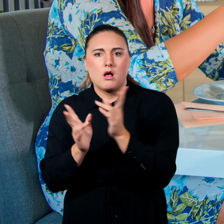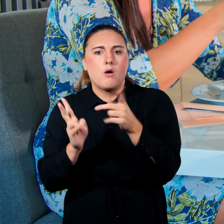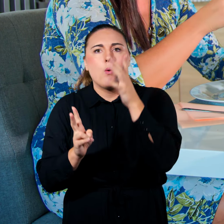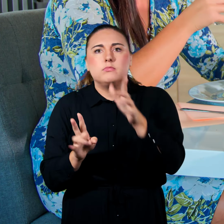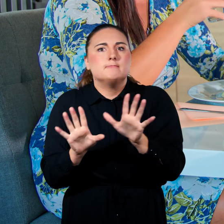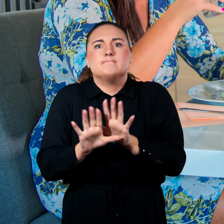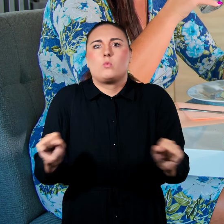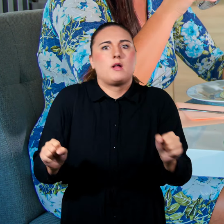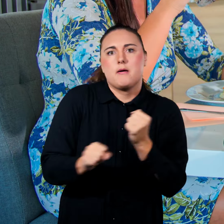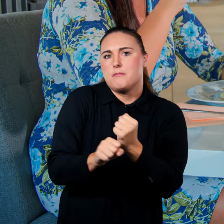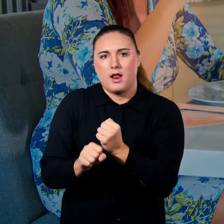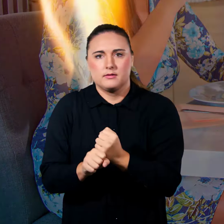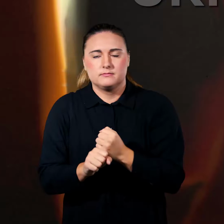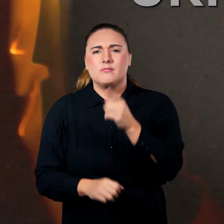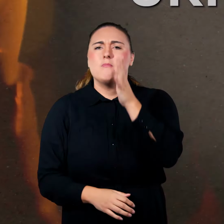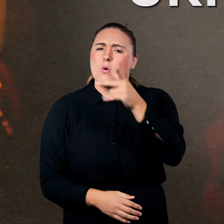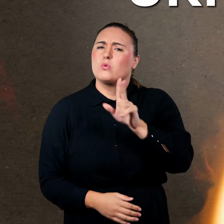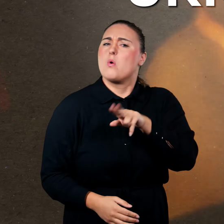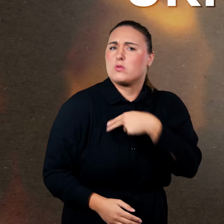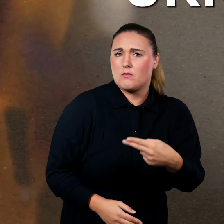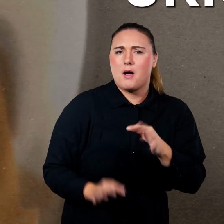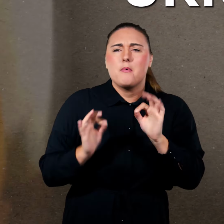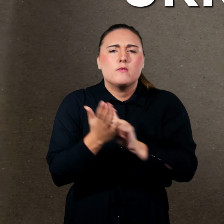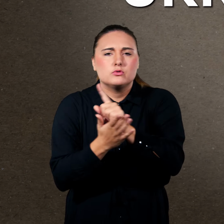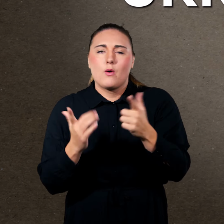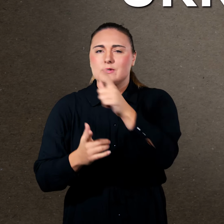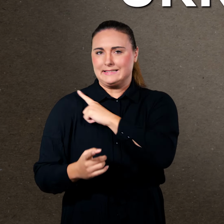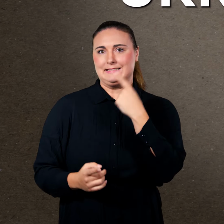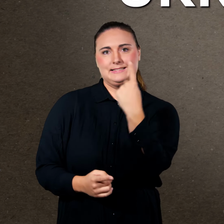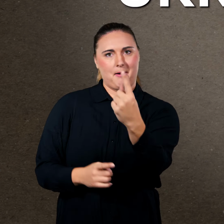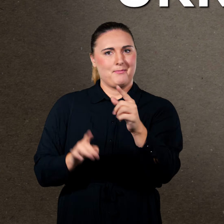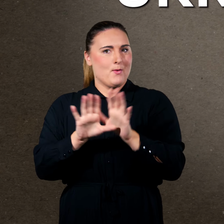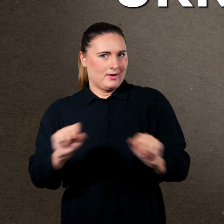bi prišlo do požara. Bodi odgovoren, pravočasno lahko